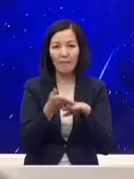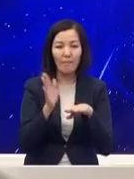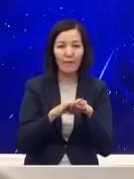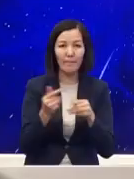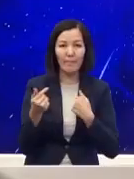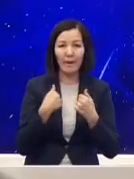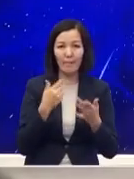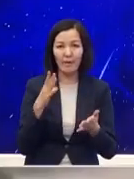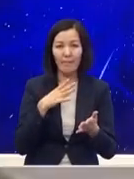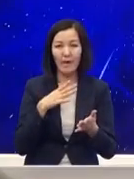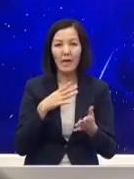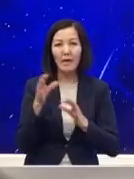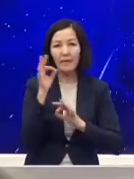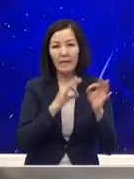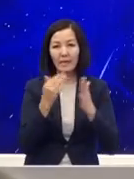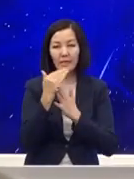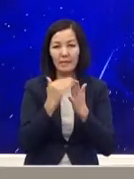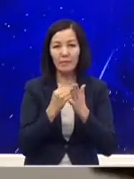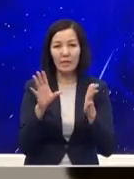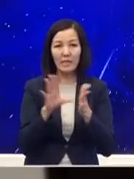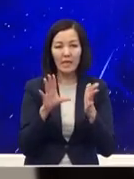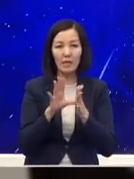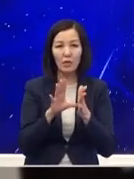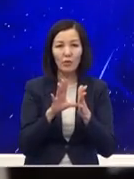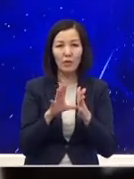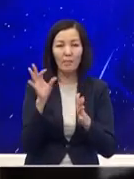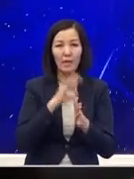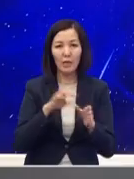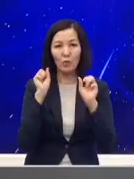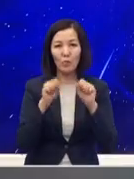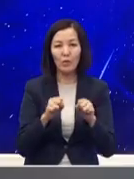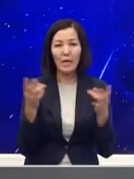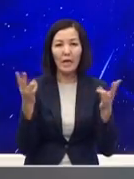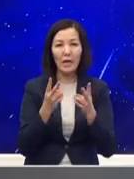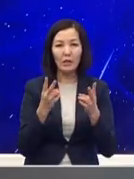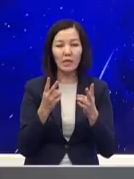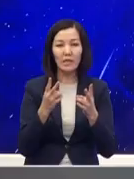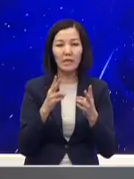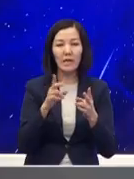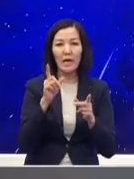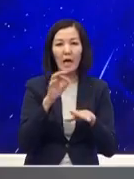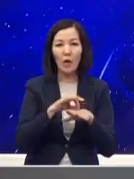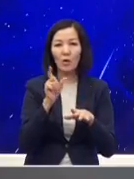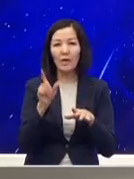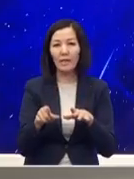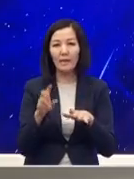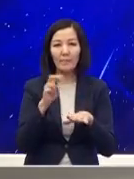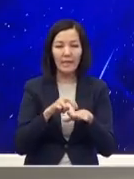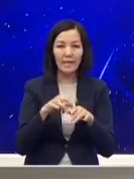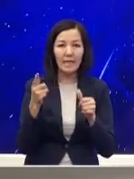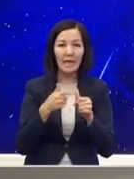мұндай жағдайда дәрі-дәрмектің тізімі жазылған электронды рецептіні пайдалануға болады. Қажетті парақта пациент пен дәрігердің аты